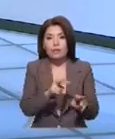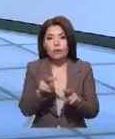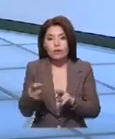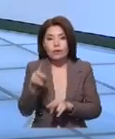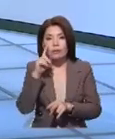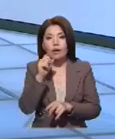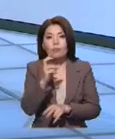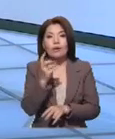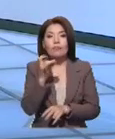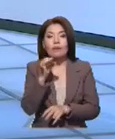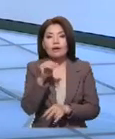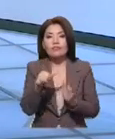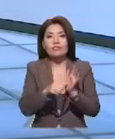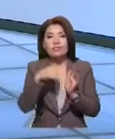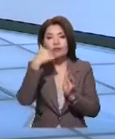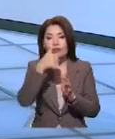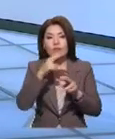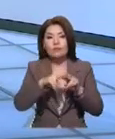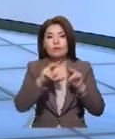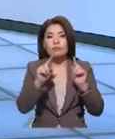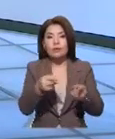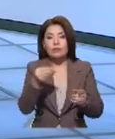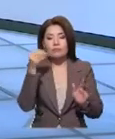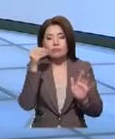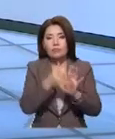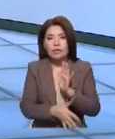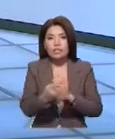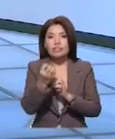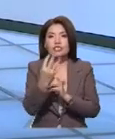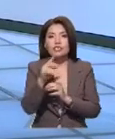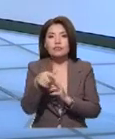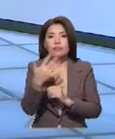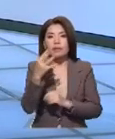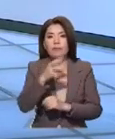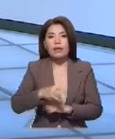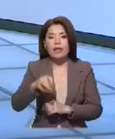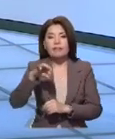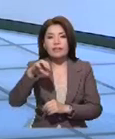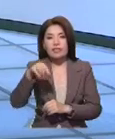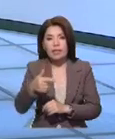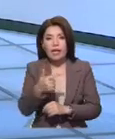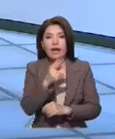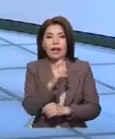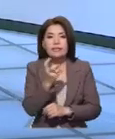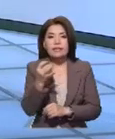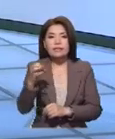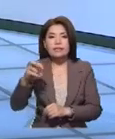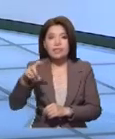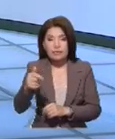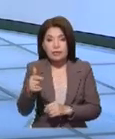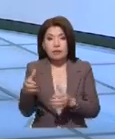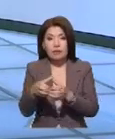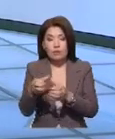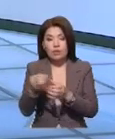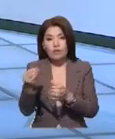Отмечу, Буранбаева приговорили к 6 годам тюрьмы за растрату и легализацию 14,5 миллиардов тенге, принадлежавших Кастрансгазу. Однако